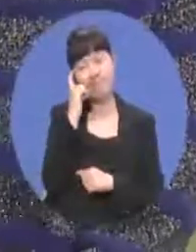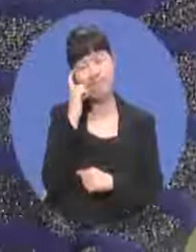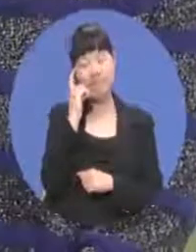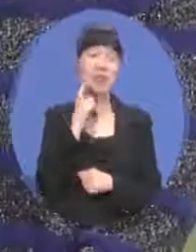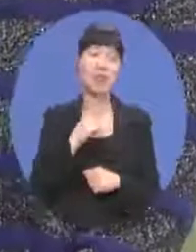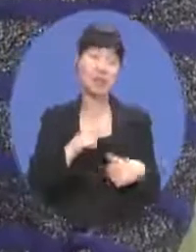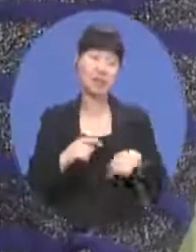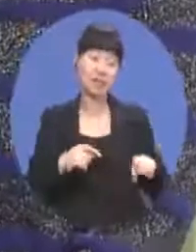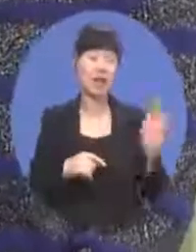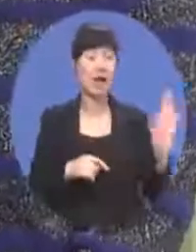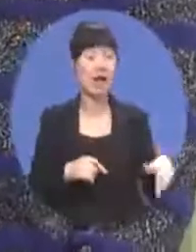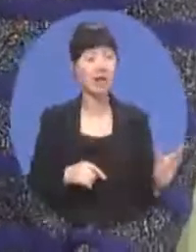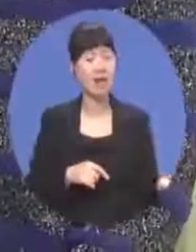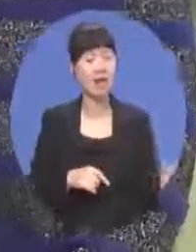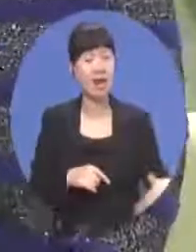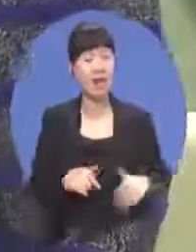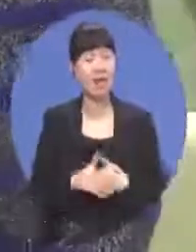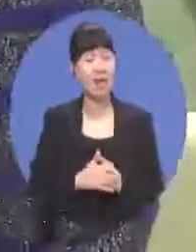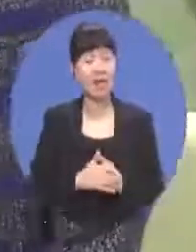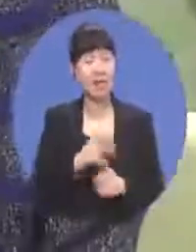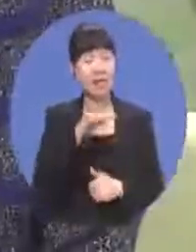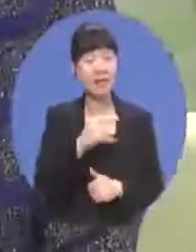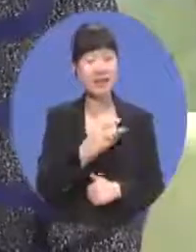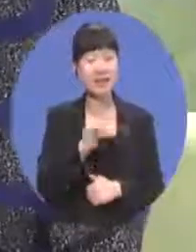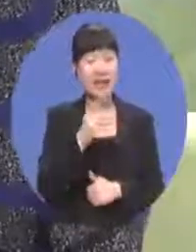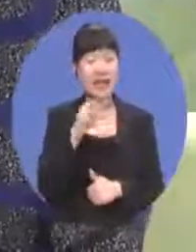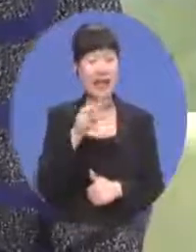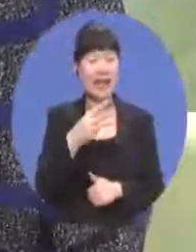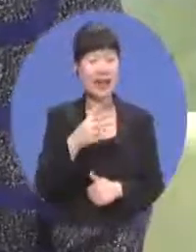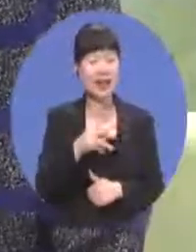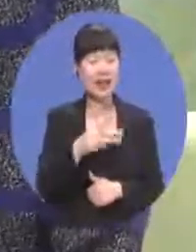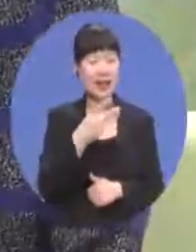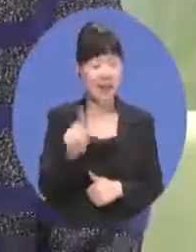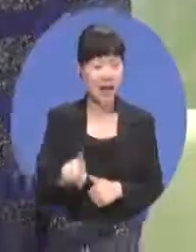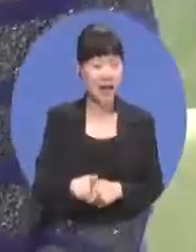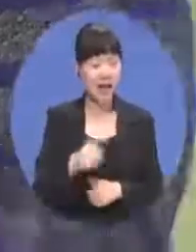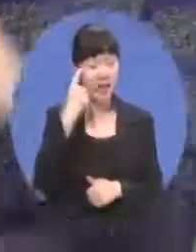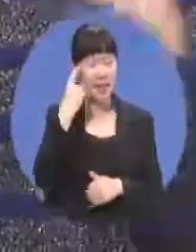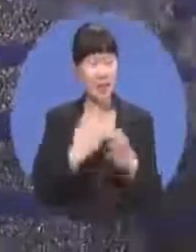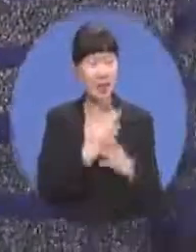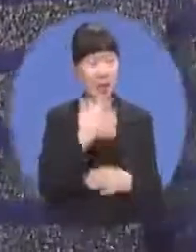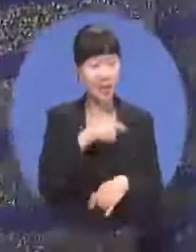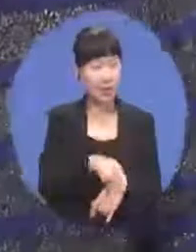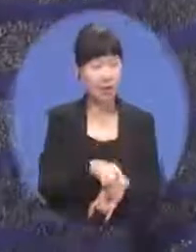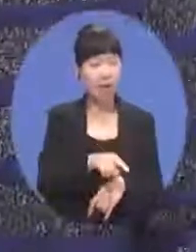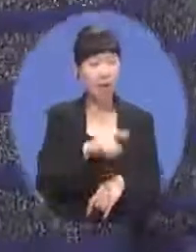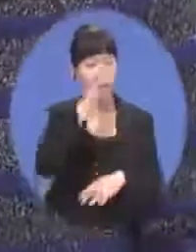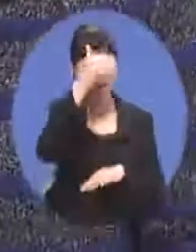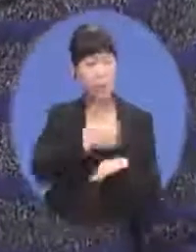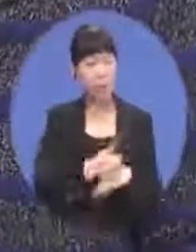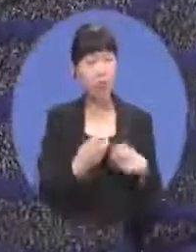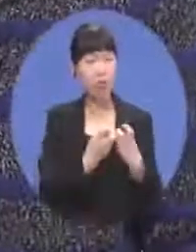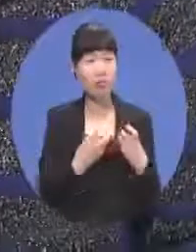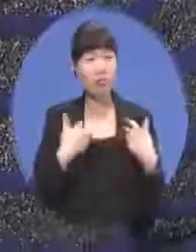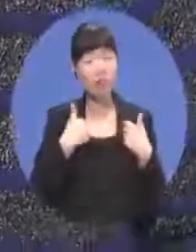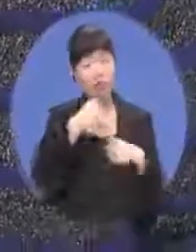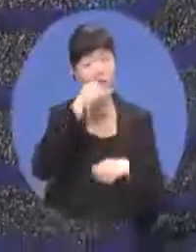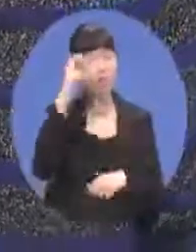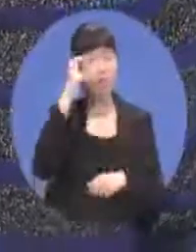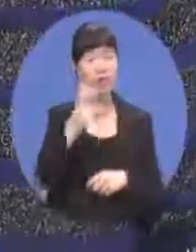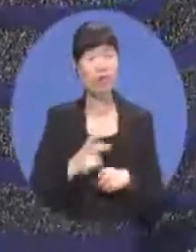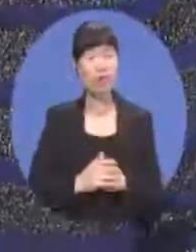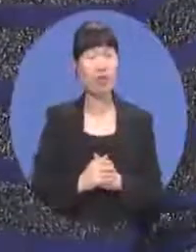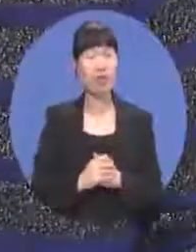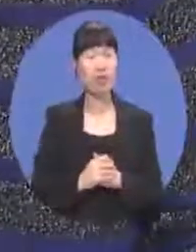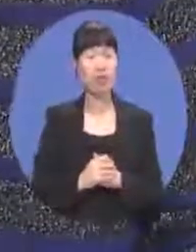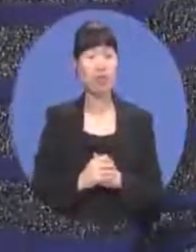생민아? 생민아. 신데렐라야, 신데렐라. 생각이 안 나? 신데렐라가 뭐 어떻게 되는지 이런 얘기는 재밌는 부분이 있었을 거 아니야.